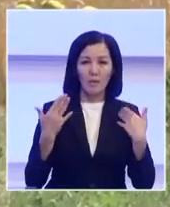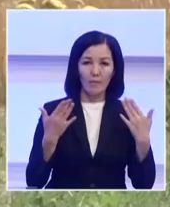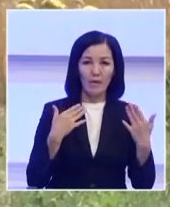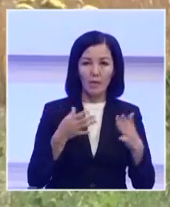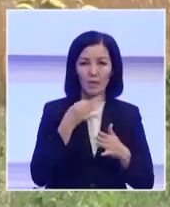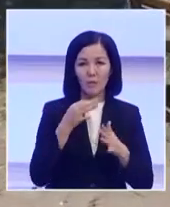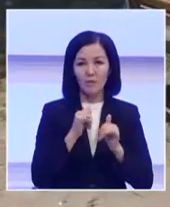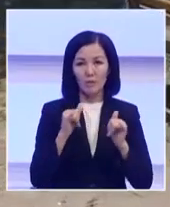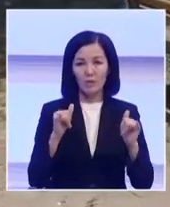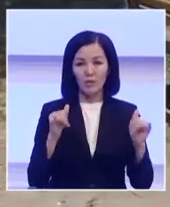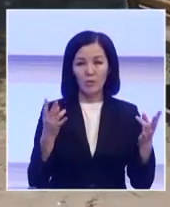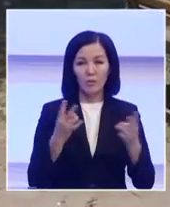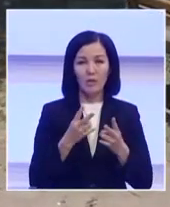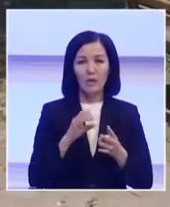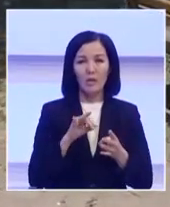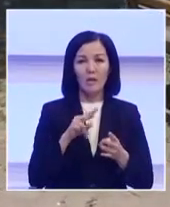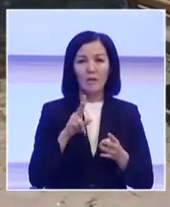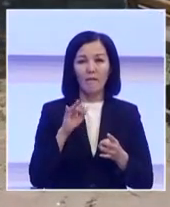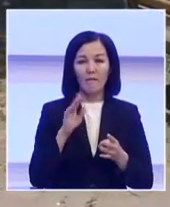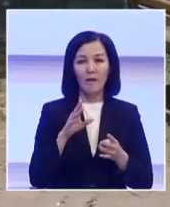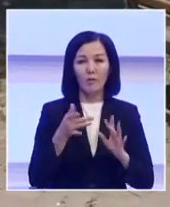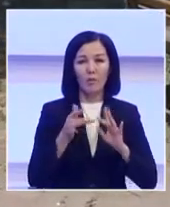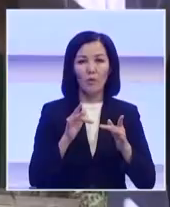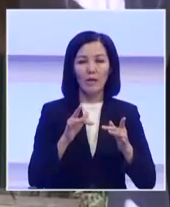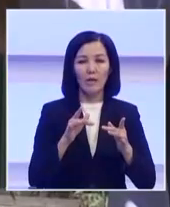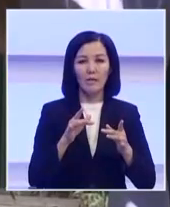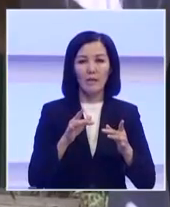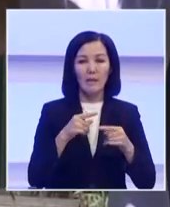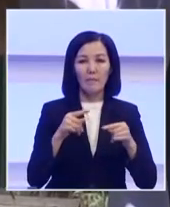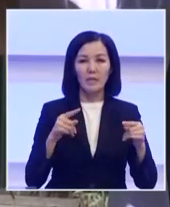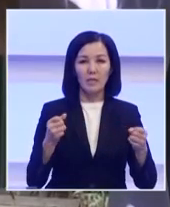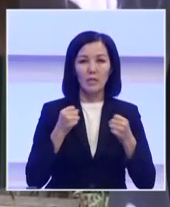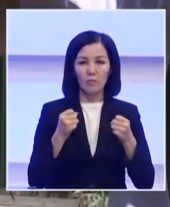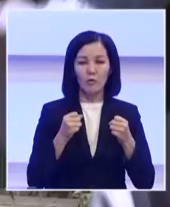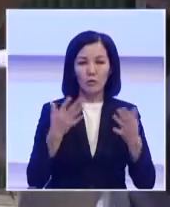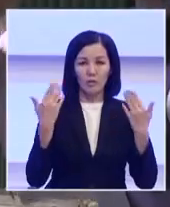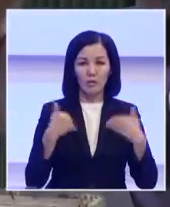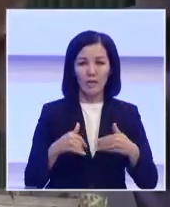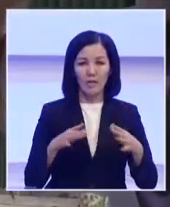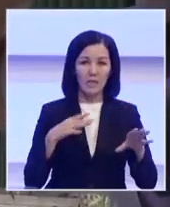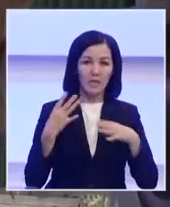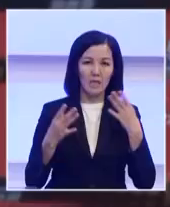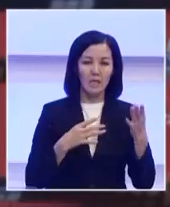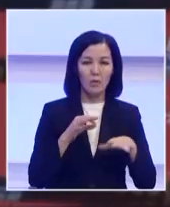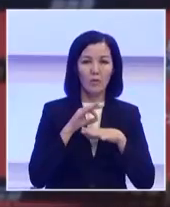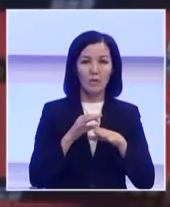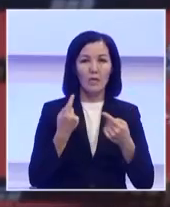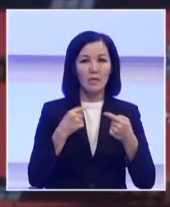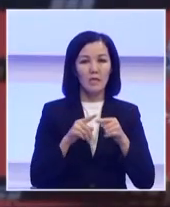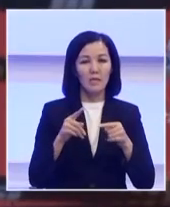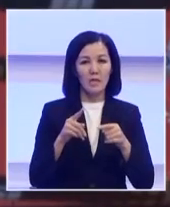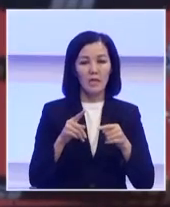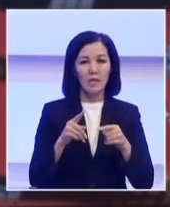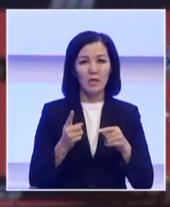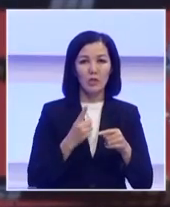жетілдіре беру қажет. Ильфат Абдуллин бұған дейін онлайн режимінде өзге спортшылардай жалпы дене дайындығын өткізді. Енді техникалық, тактикалық